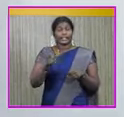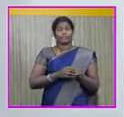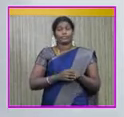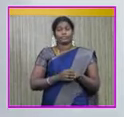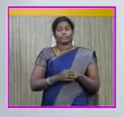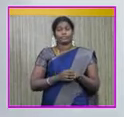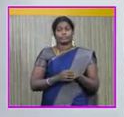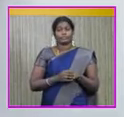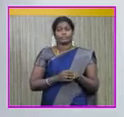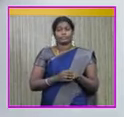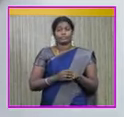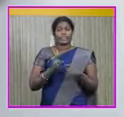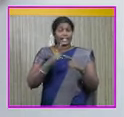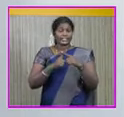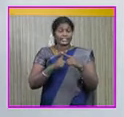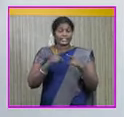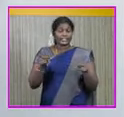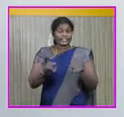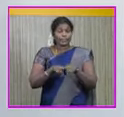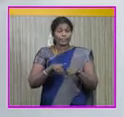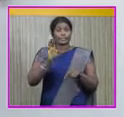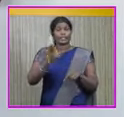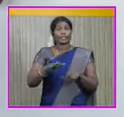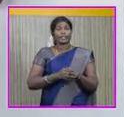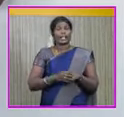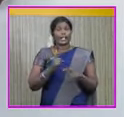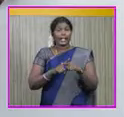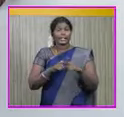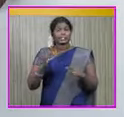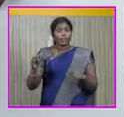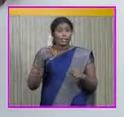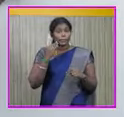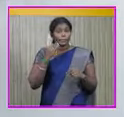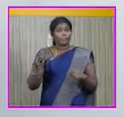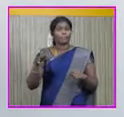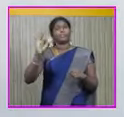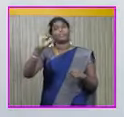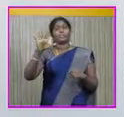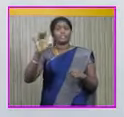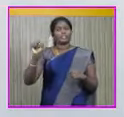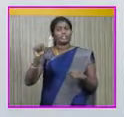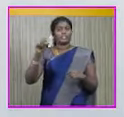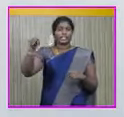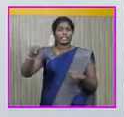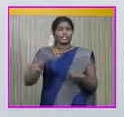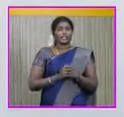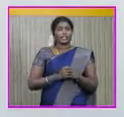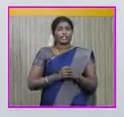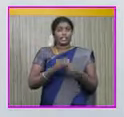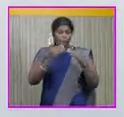கோணங்களும் எக்ஸ் டிகிரிக்கு சமம் என்பதால் எக்ஸின் மதிப்பை அங்கே போட்டுடுறோம், 35 டிகிரி. அதாவது கோர்வையாக நம்ம